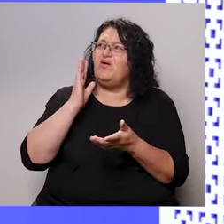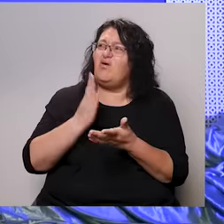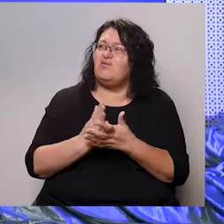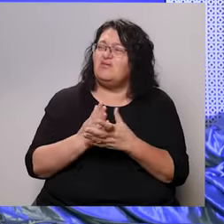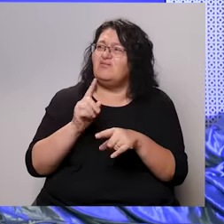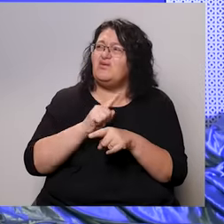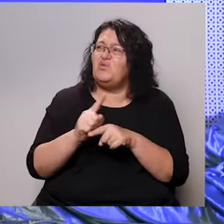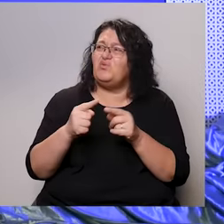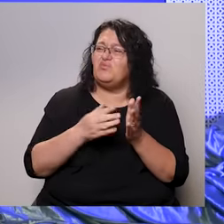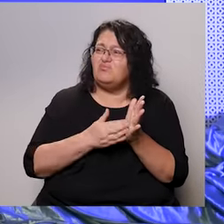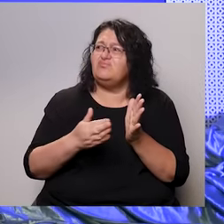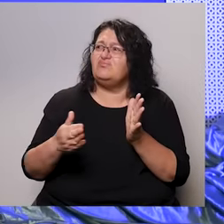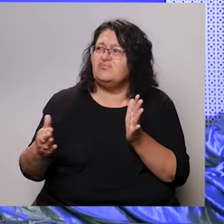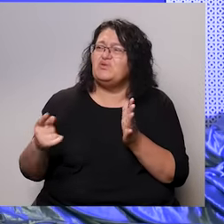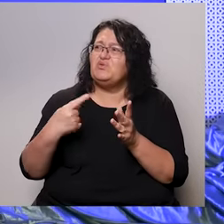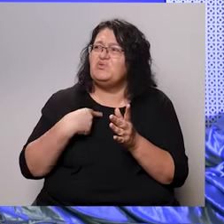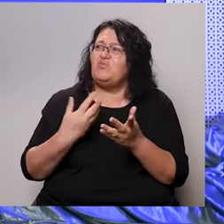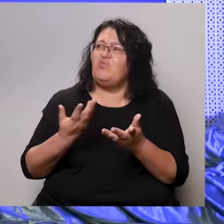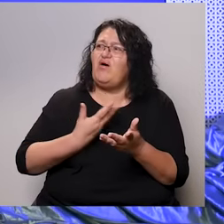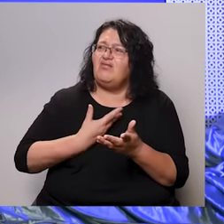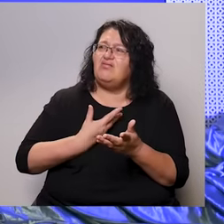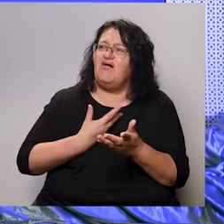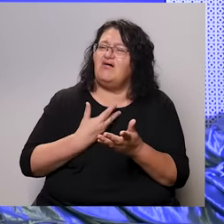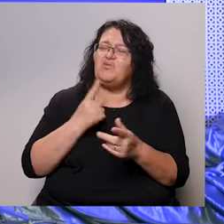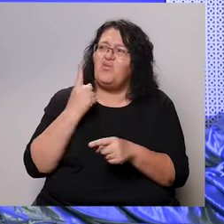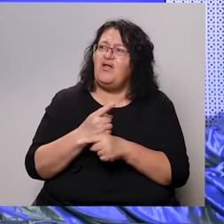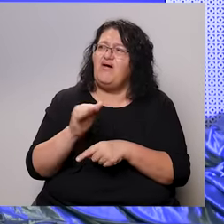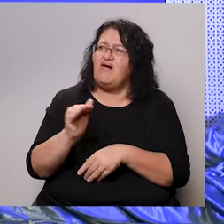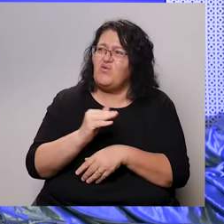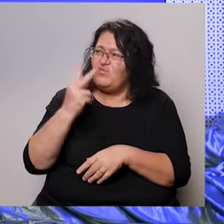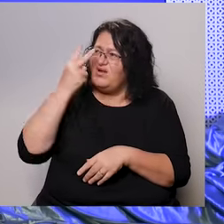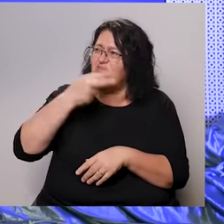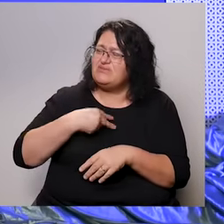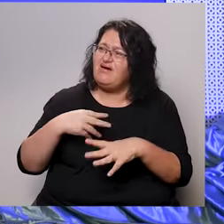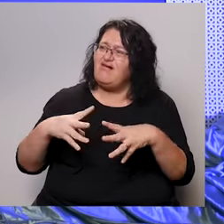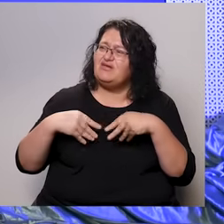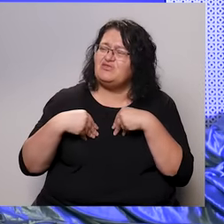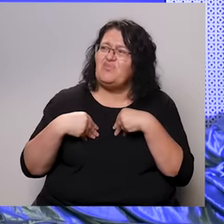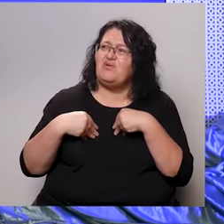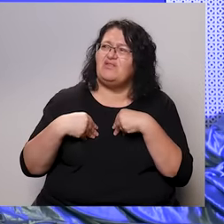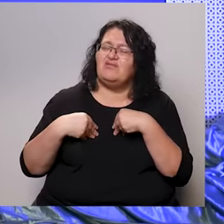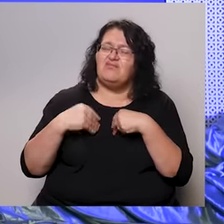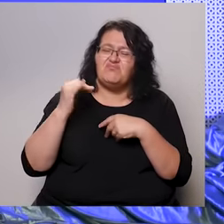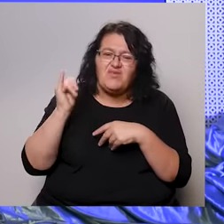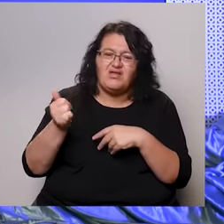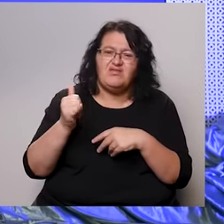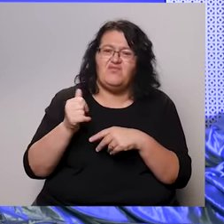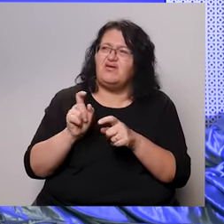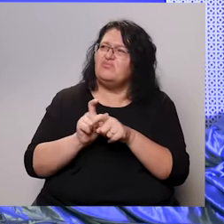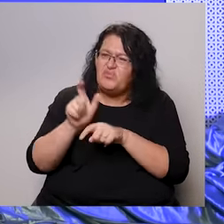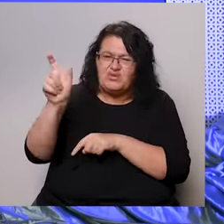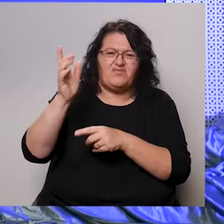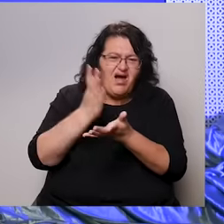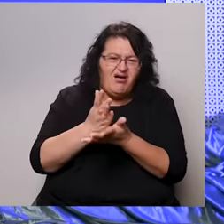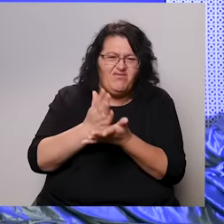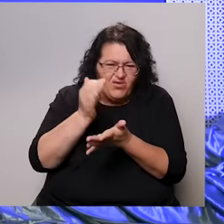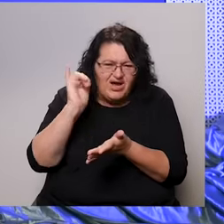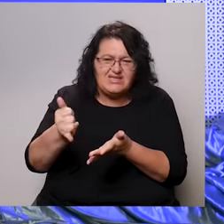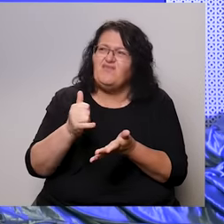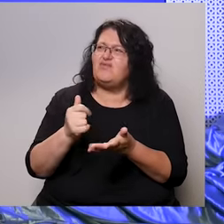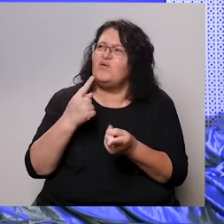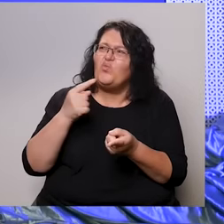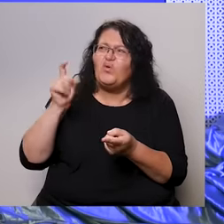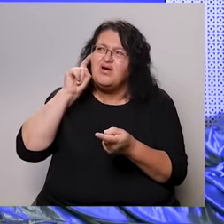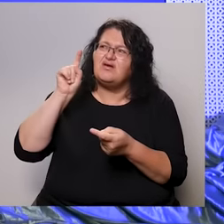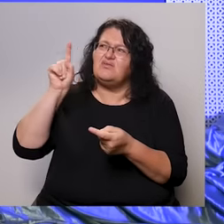toate lucrurile astea, dacă Tu m-ai convins că trebuie să avem copilul ăsta, da, m-am împotrivit, m-ai